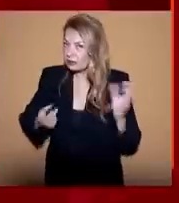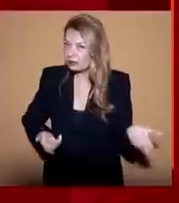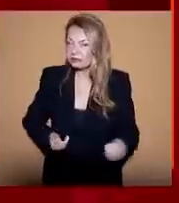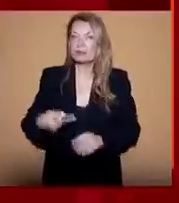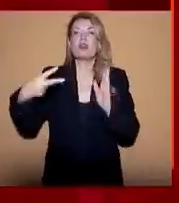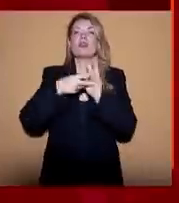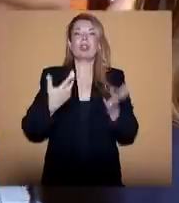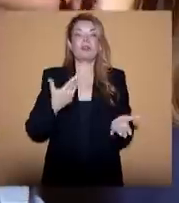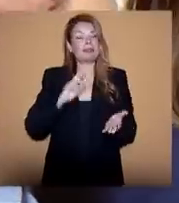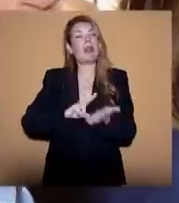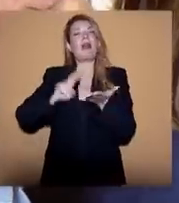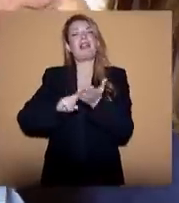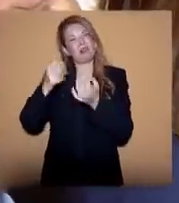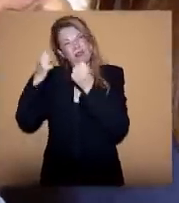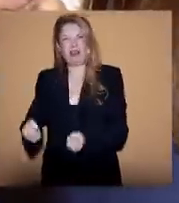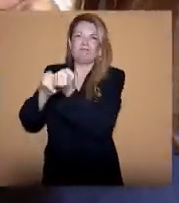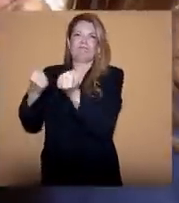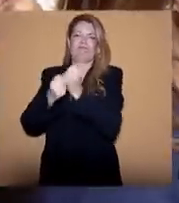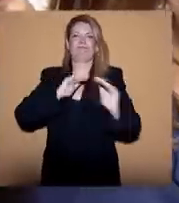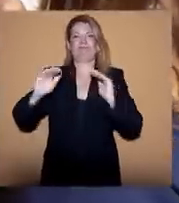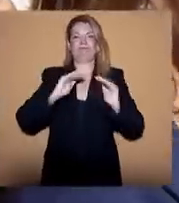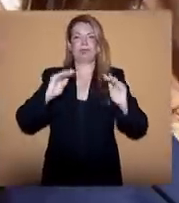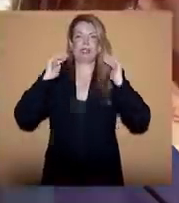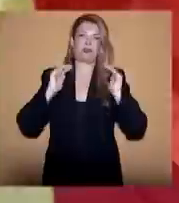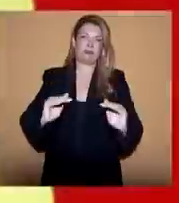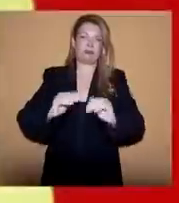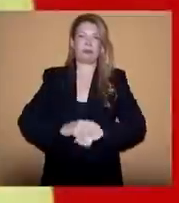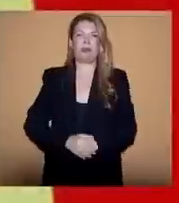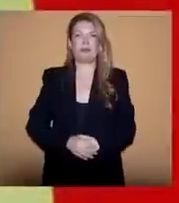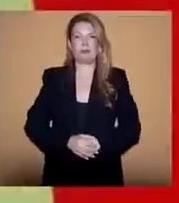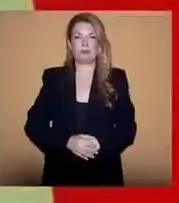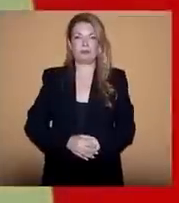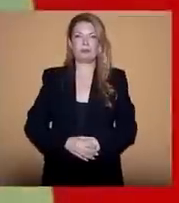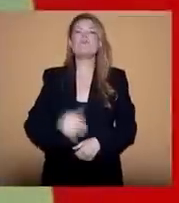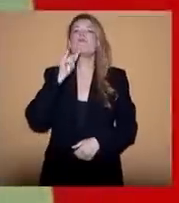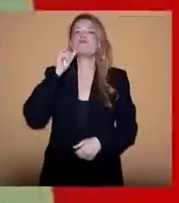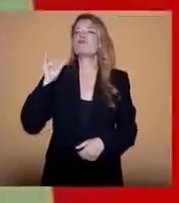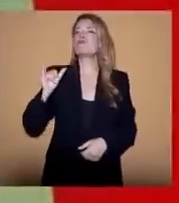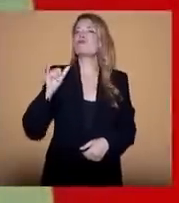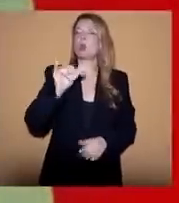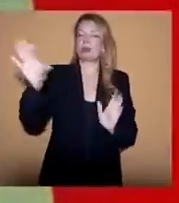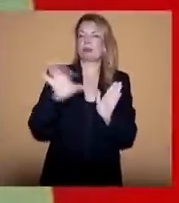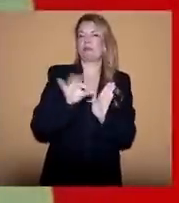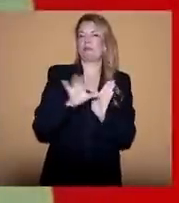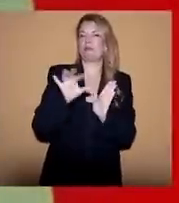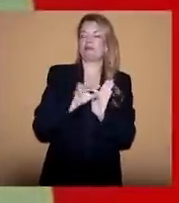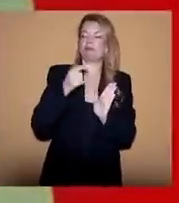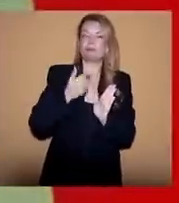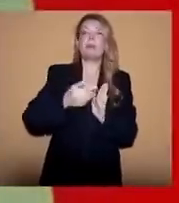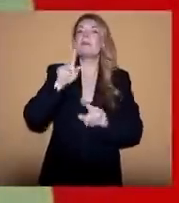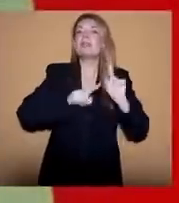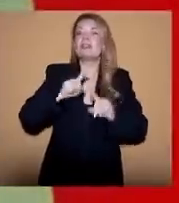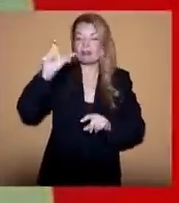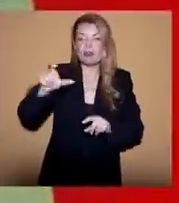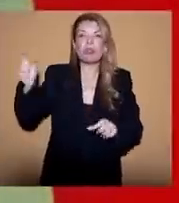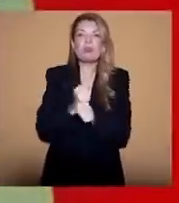στα βαρέα και ανθυγιεινά των νοσηλευτών, μονιμοποιούμε όσους βρέθηκαν στην πρώτη γραμμή της πανδημίας. Και αυτή